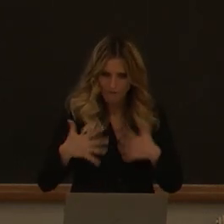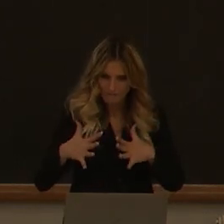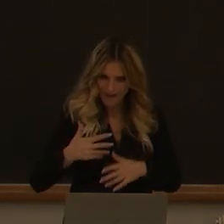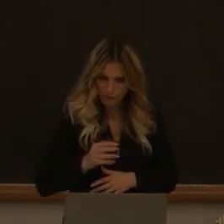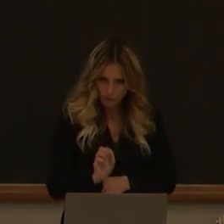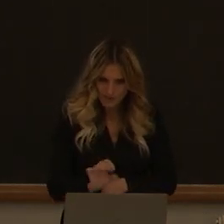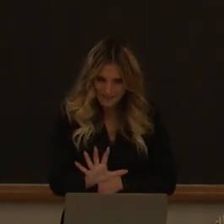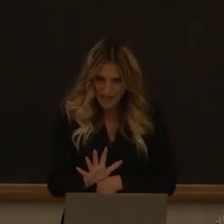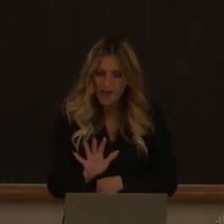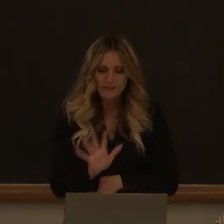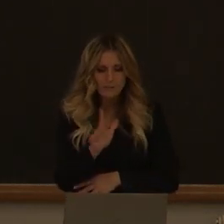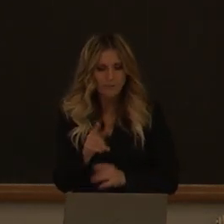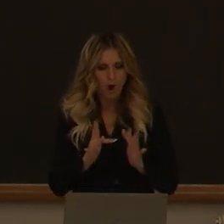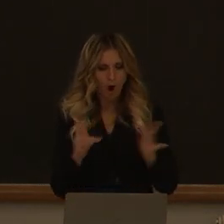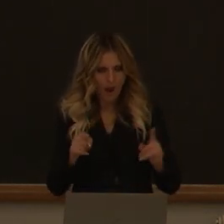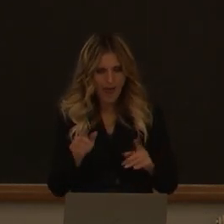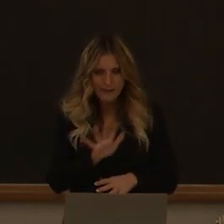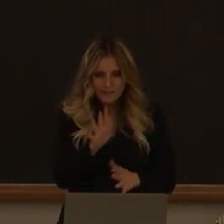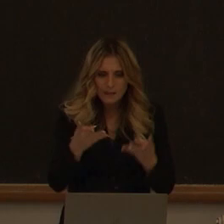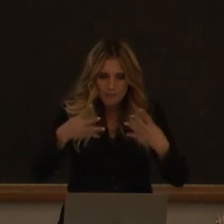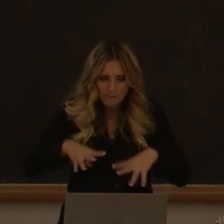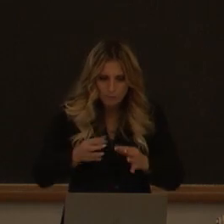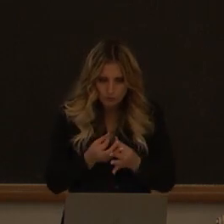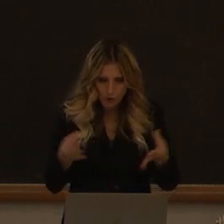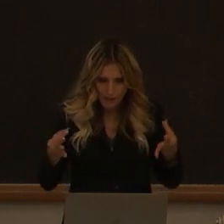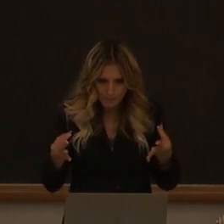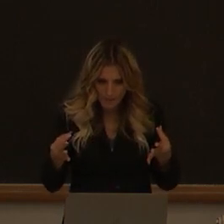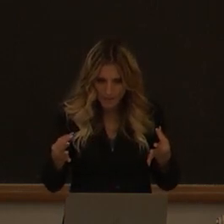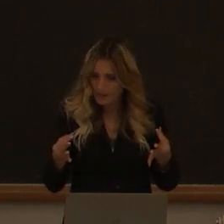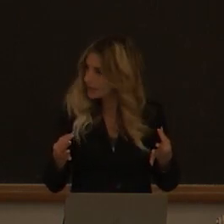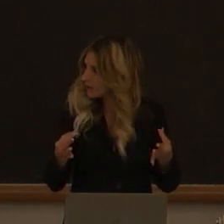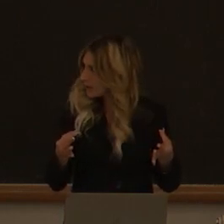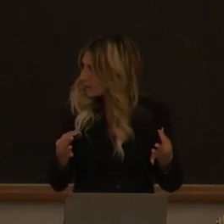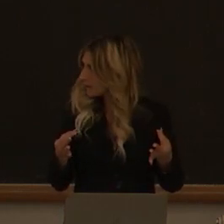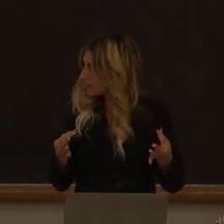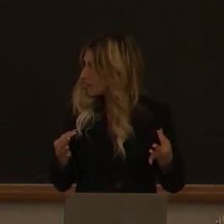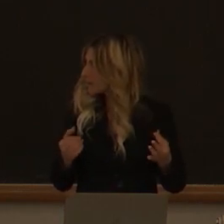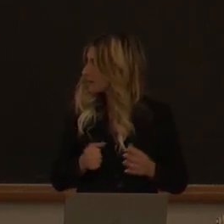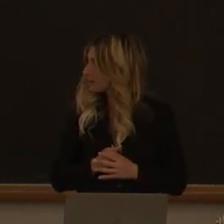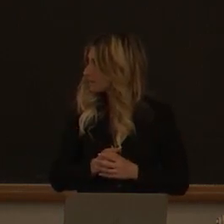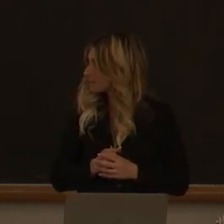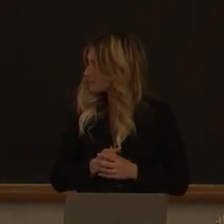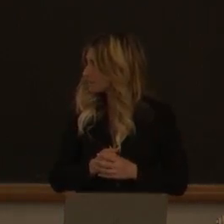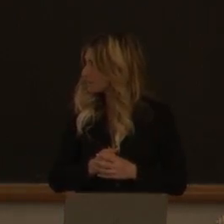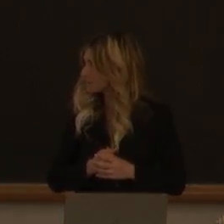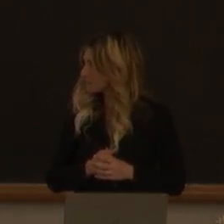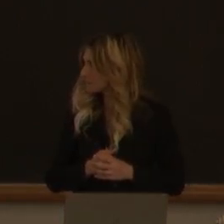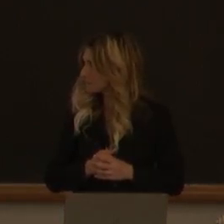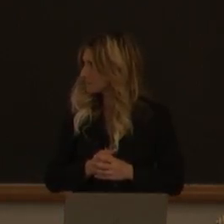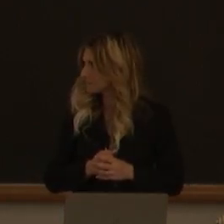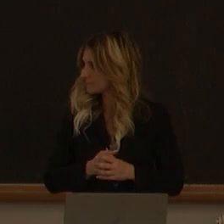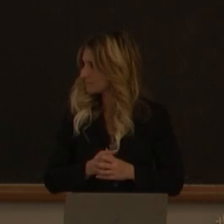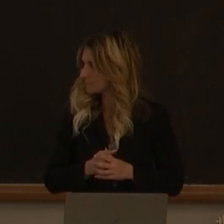pare che siano online e funzionano perfettamente. Non riesco a disconnettermi. Eccolo qua, ci